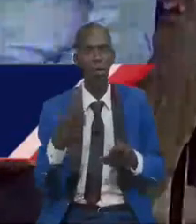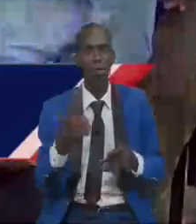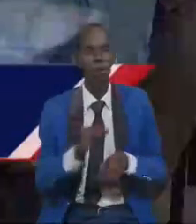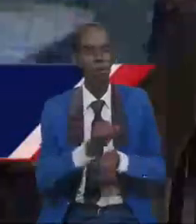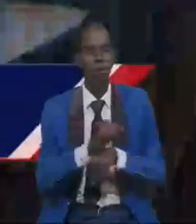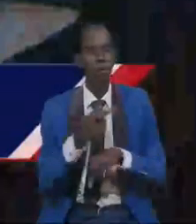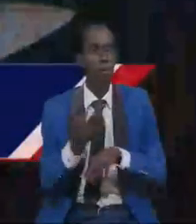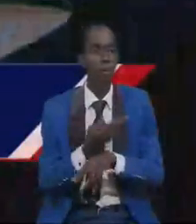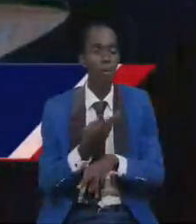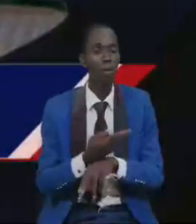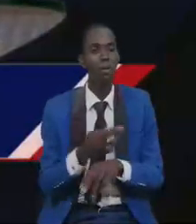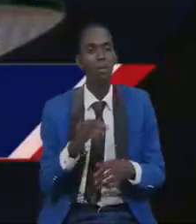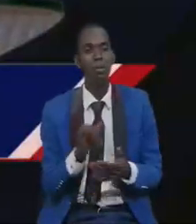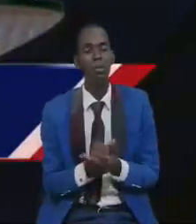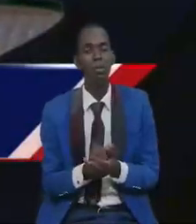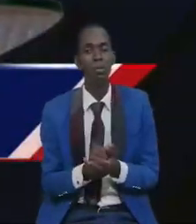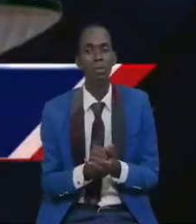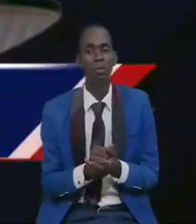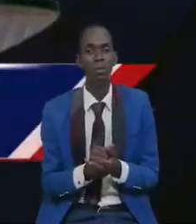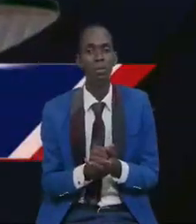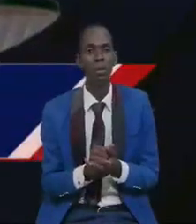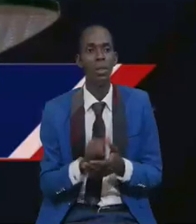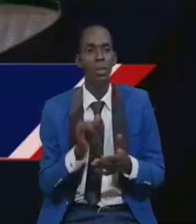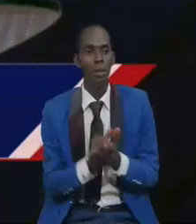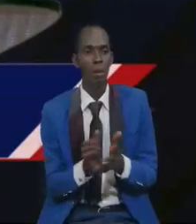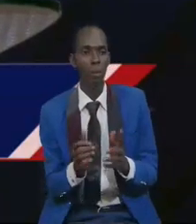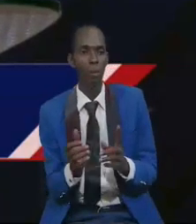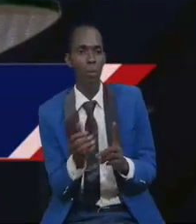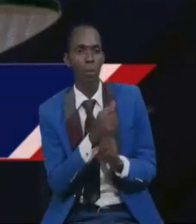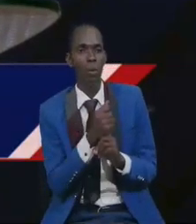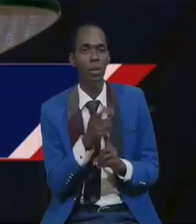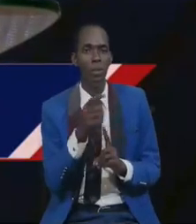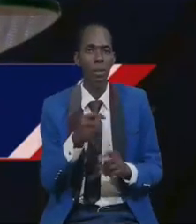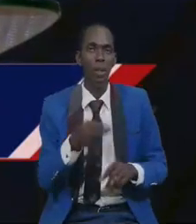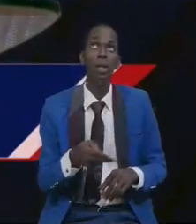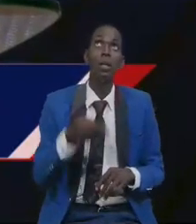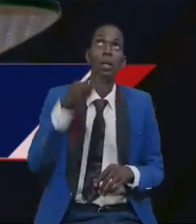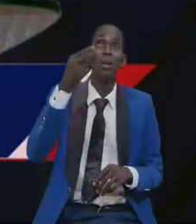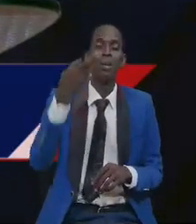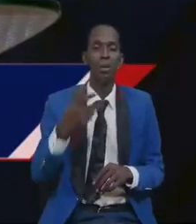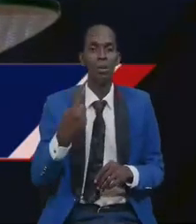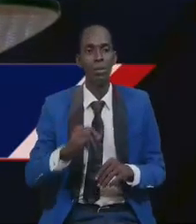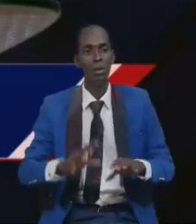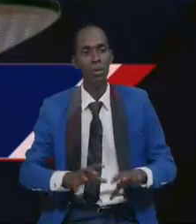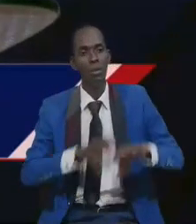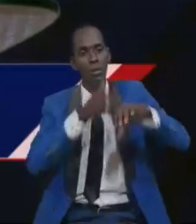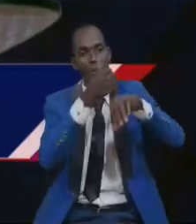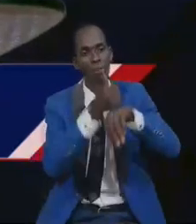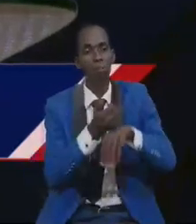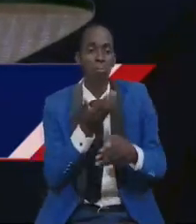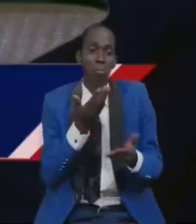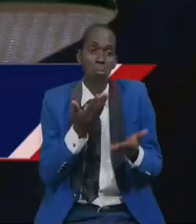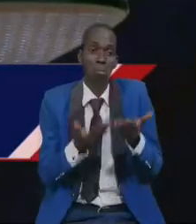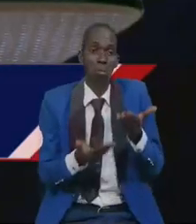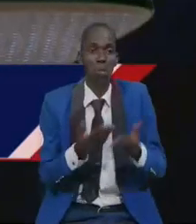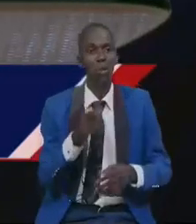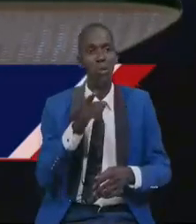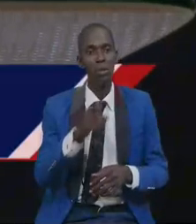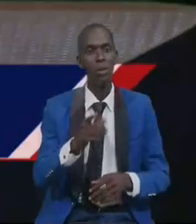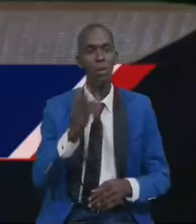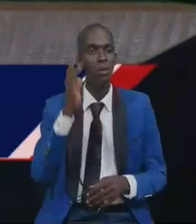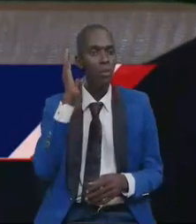des collines. Ton orgueil t'a égaré, toi qui habites le creux des rochers et qui occupe